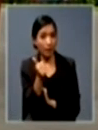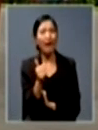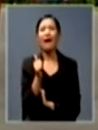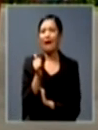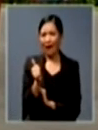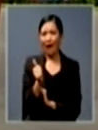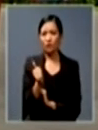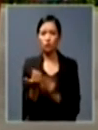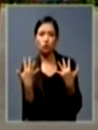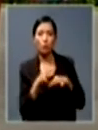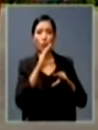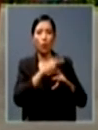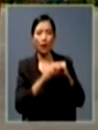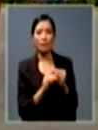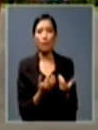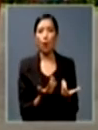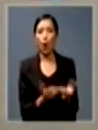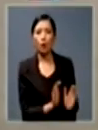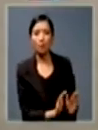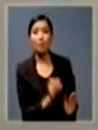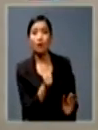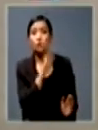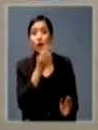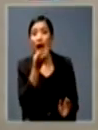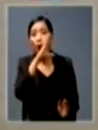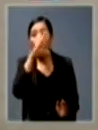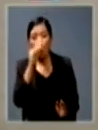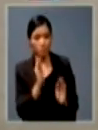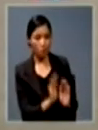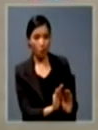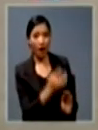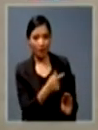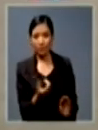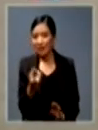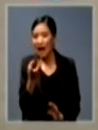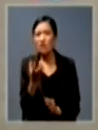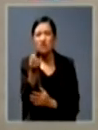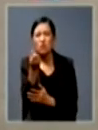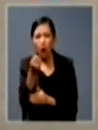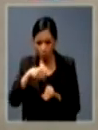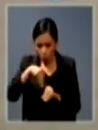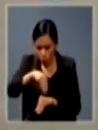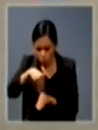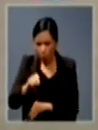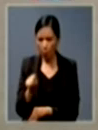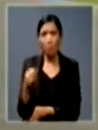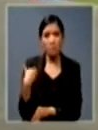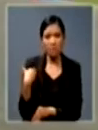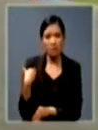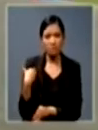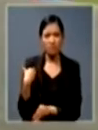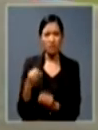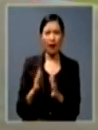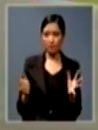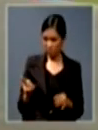าในโครงการสินเชื่อชะลอได้นะคะสมมุติว่าเอาข้าวหอมมะลิเข้าไปแล้วทีนี้ปลูกข้าวเหนียวอีกนาทุ่งนึงอ่ะมีข้าวเหนียวอยู่ มีที่ไหนปลูกเยอะแยะ